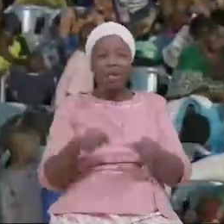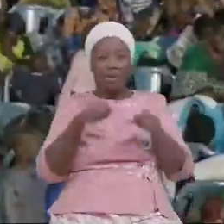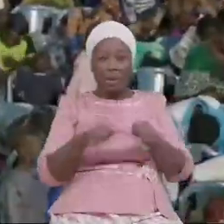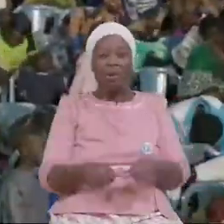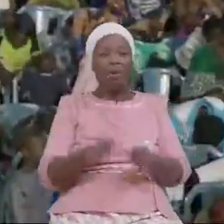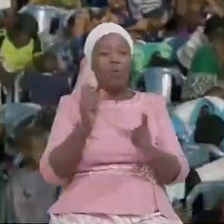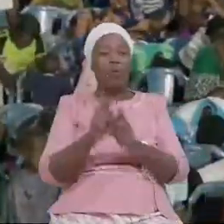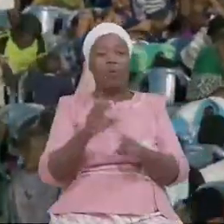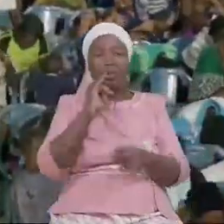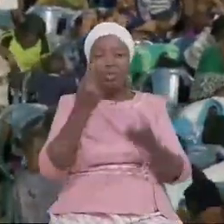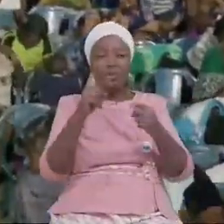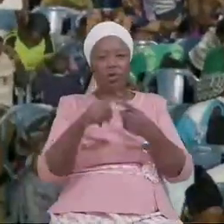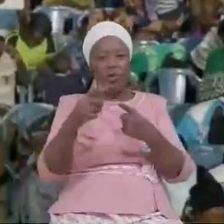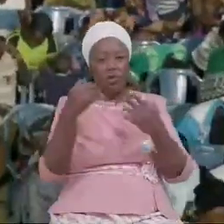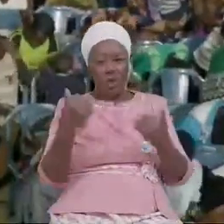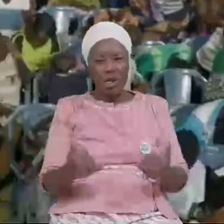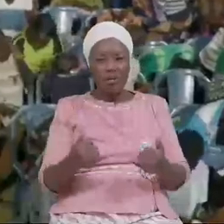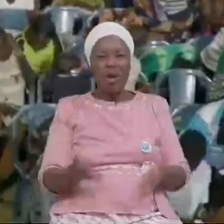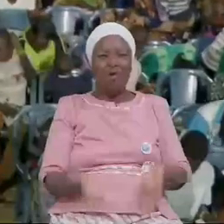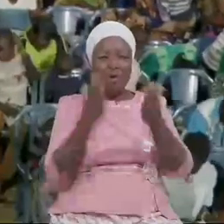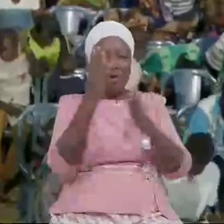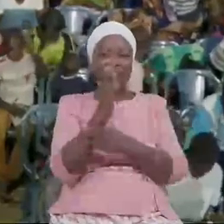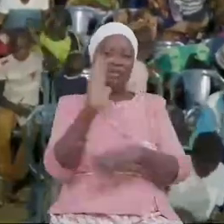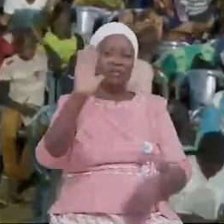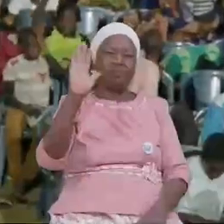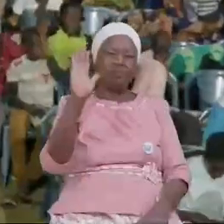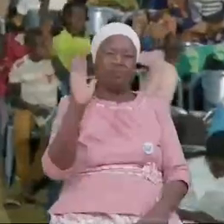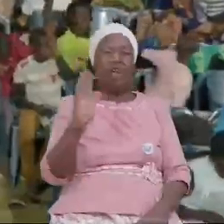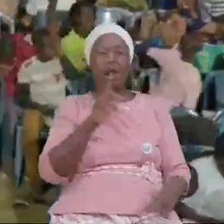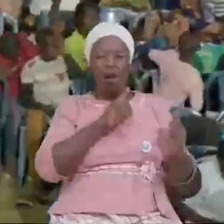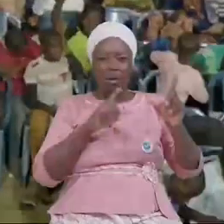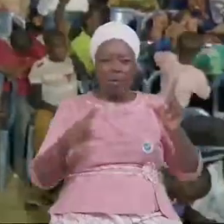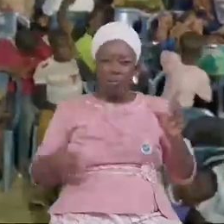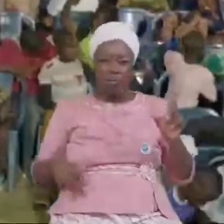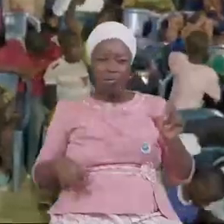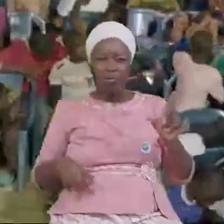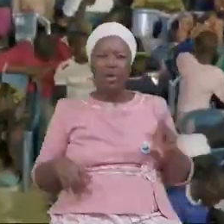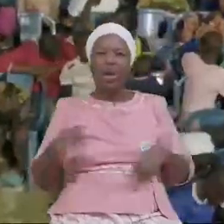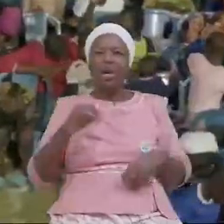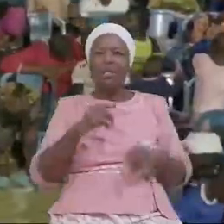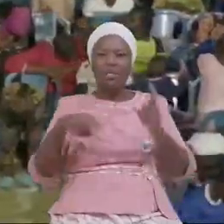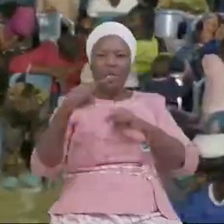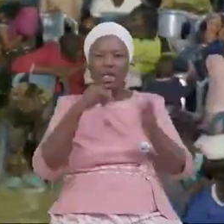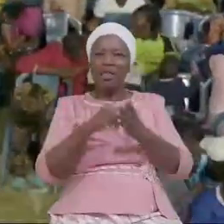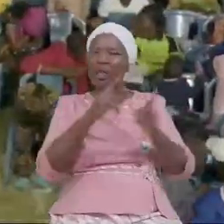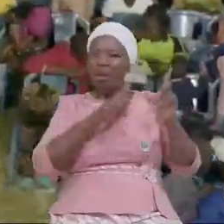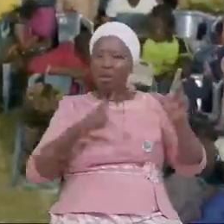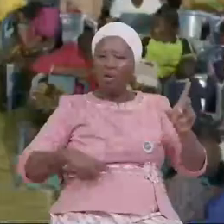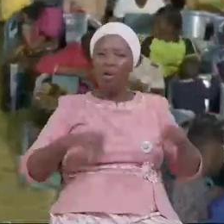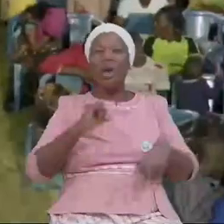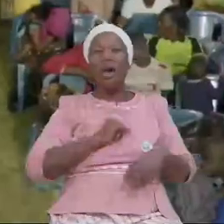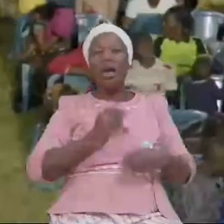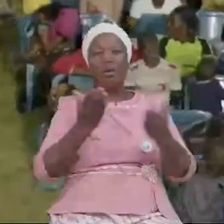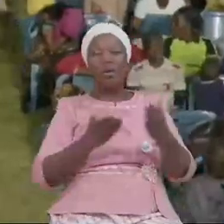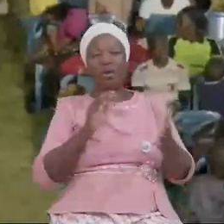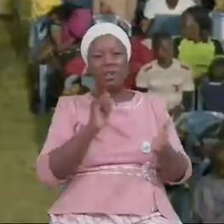pardonne, la parole là vous parvient maintenant. Levez la main là. Seigneur, je veux le salut maintenant. Seigneur, je